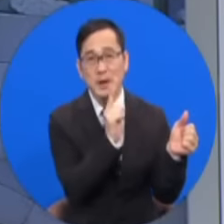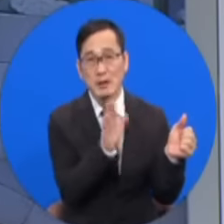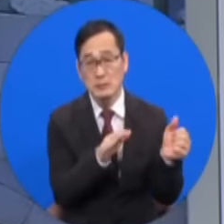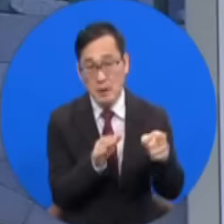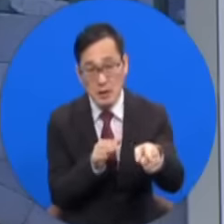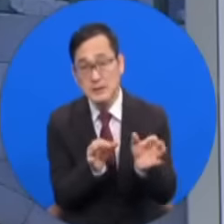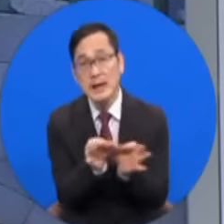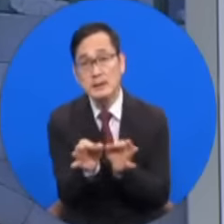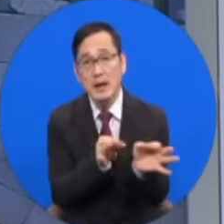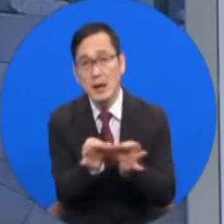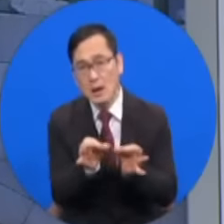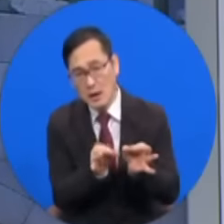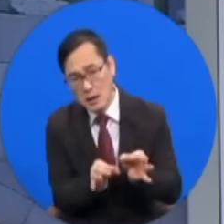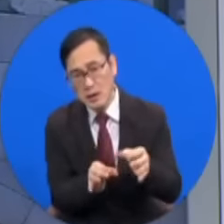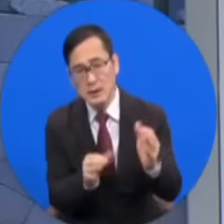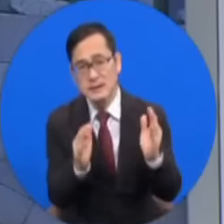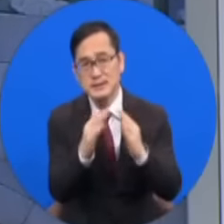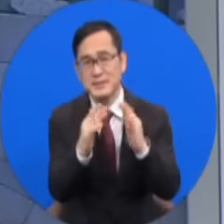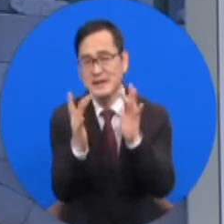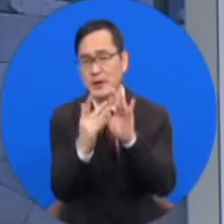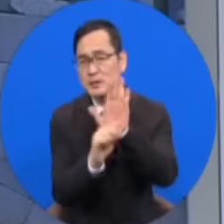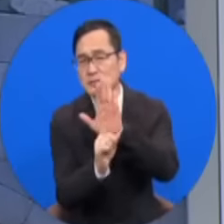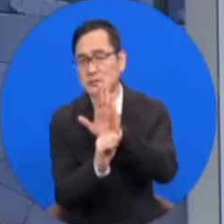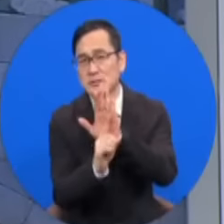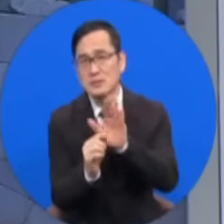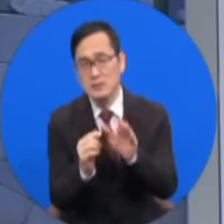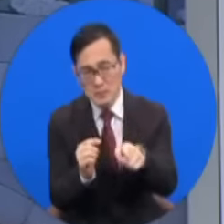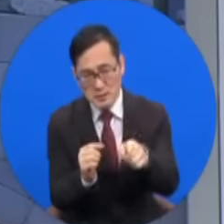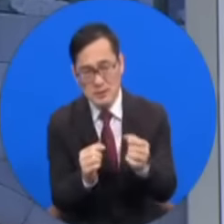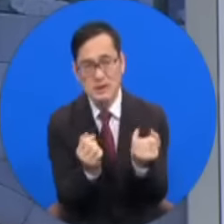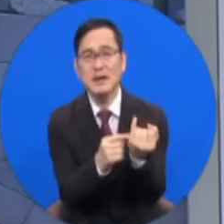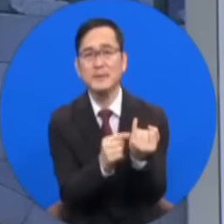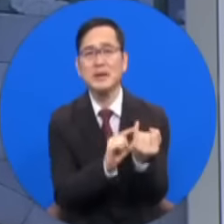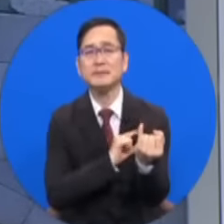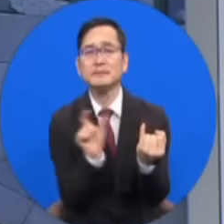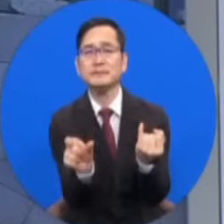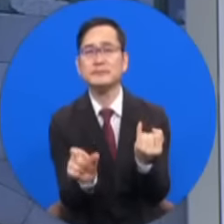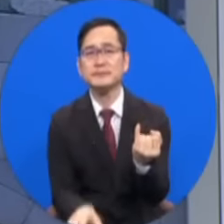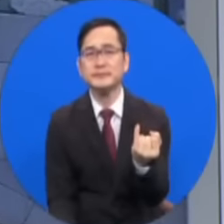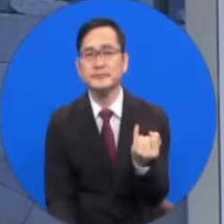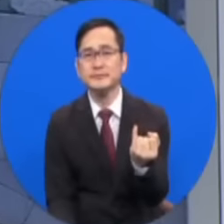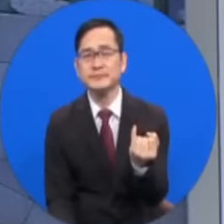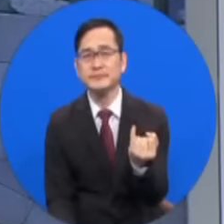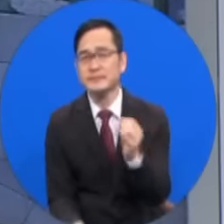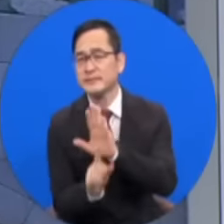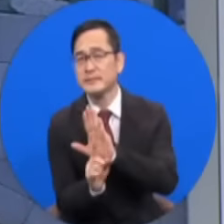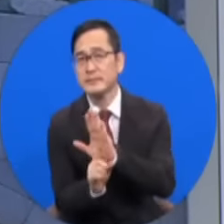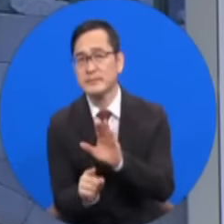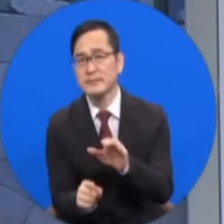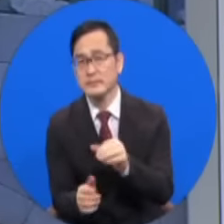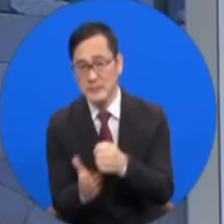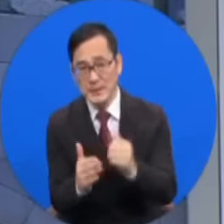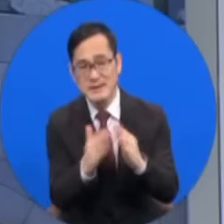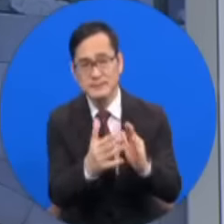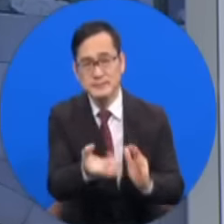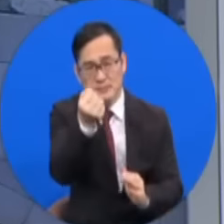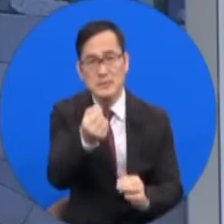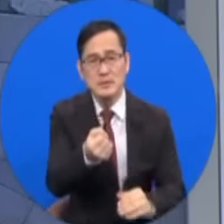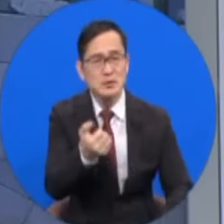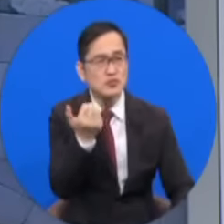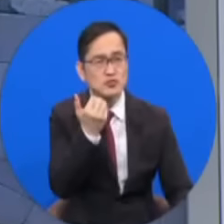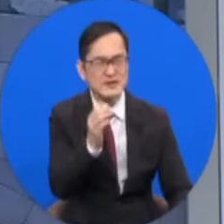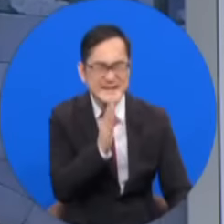면 실제 그때 그 소유를 누가 임대업을 운영했었던 것인가에 대한 부분도 따져봐야 한다라는 오신한 의원님의